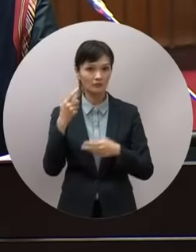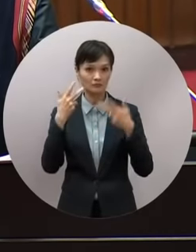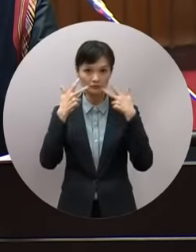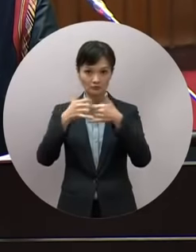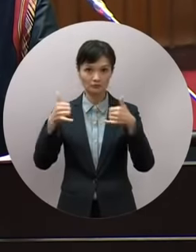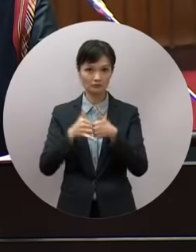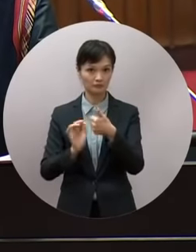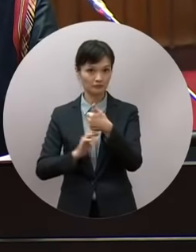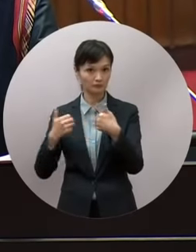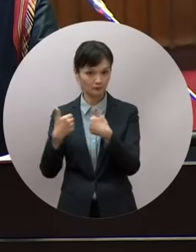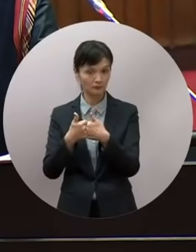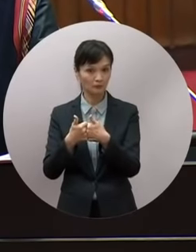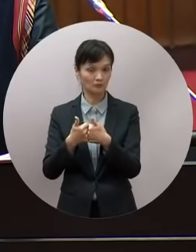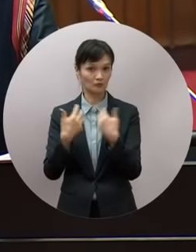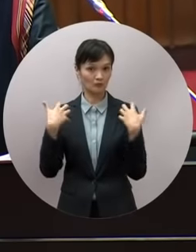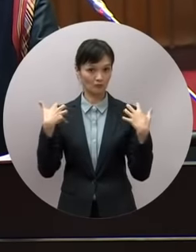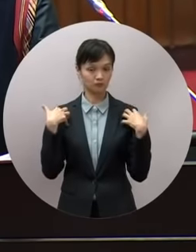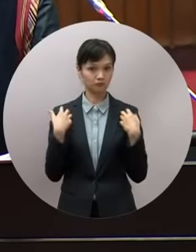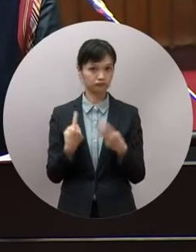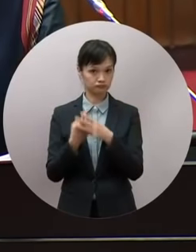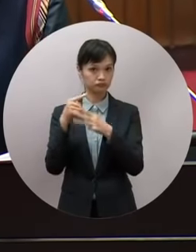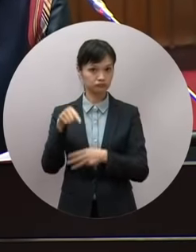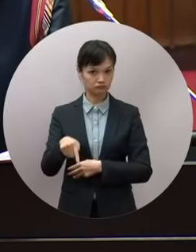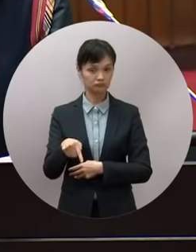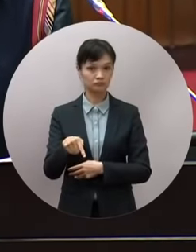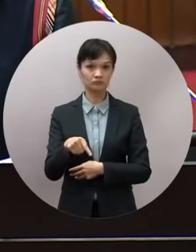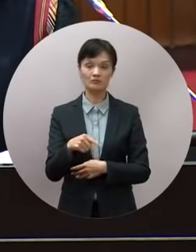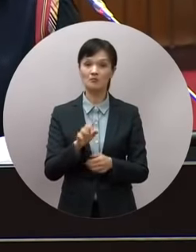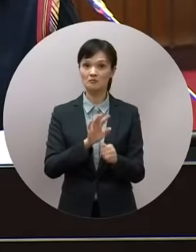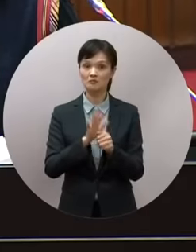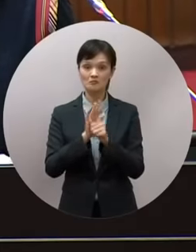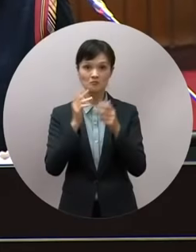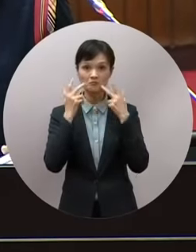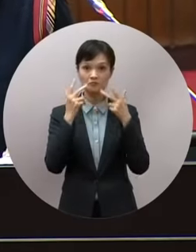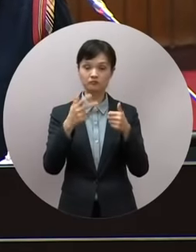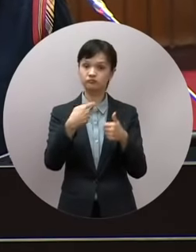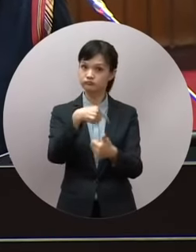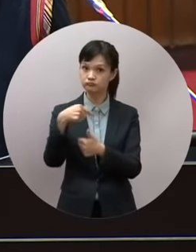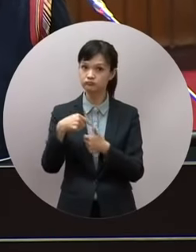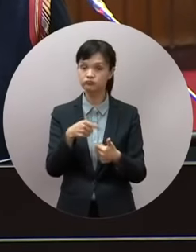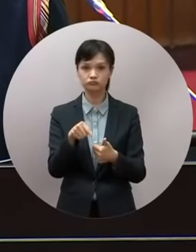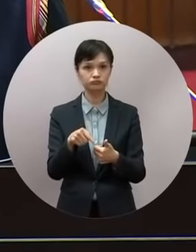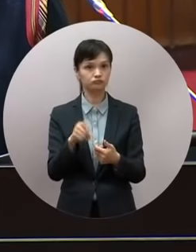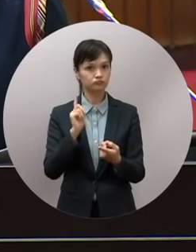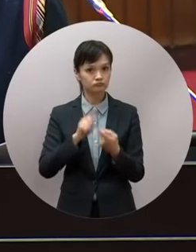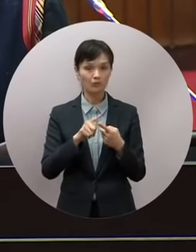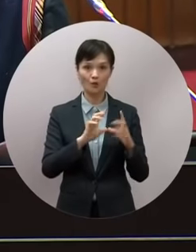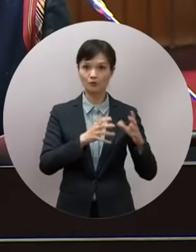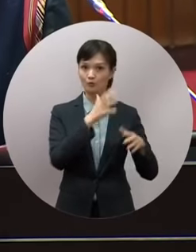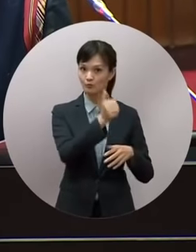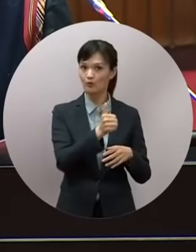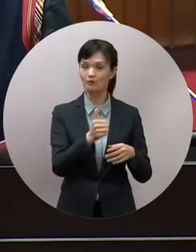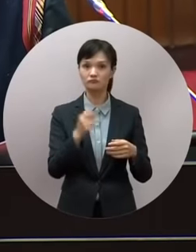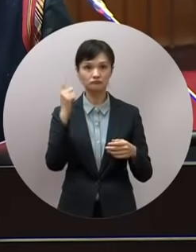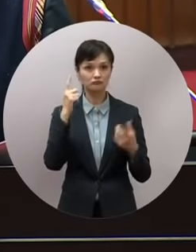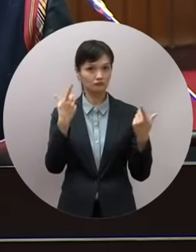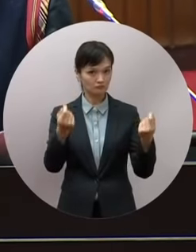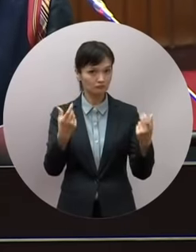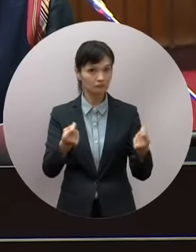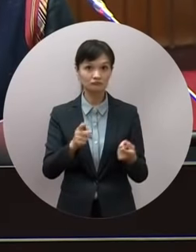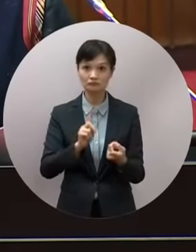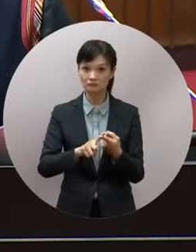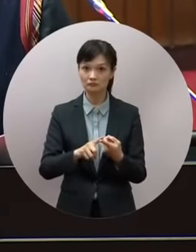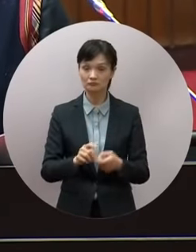关来统筹原住民的学校事务，不是正符合了总统的说话吗？另外我更认